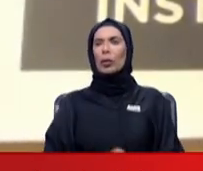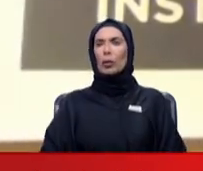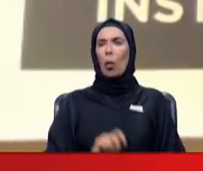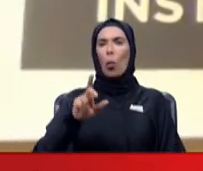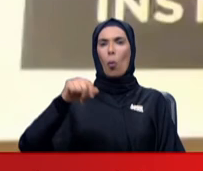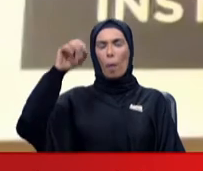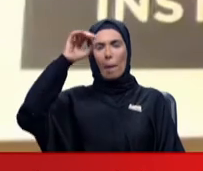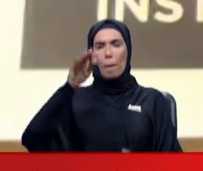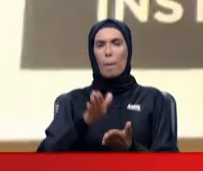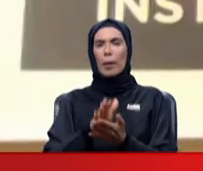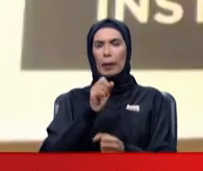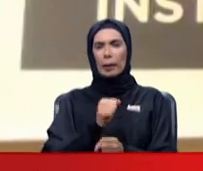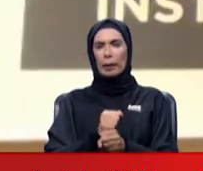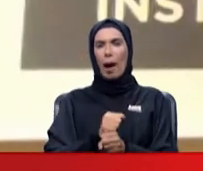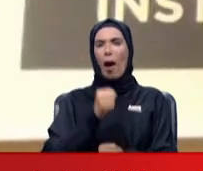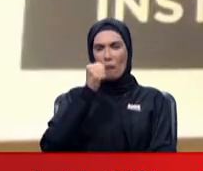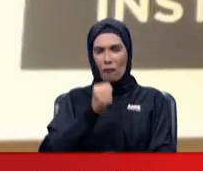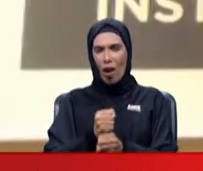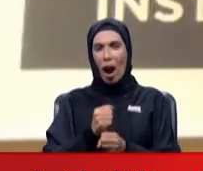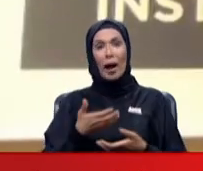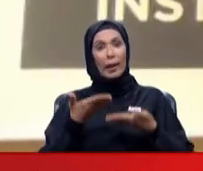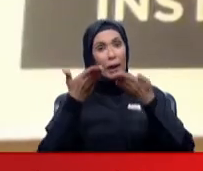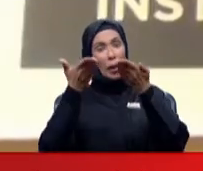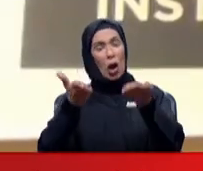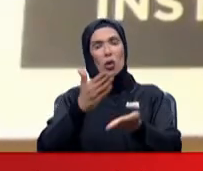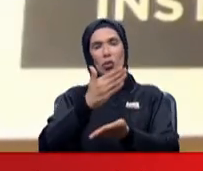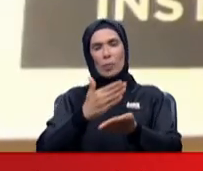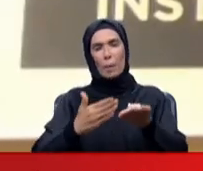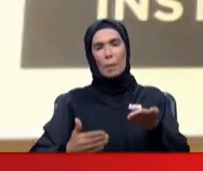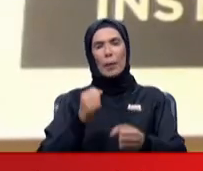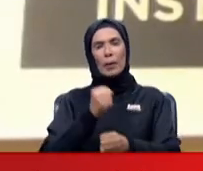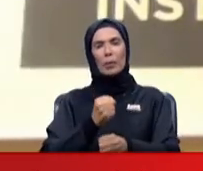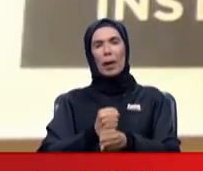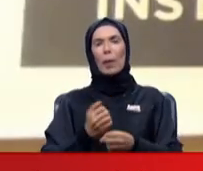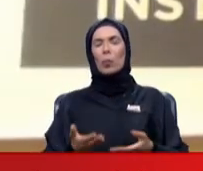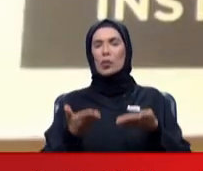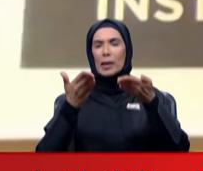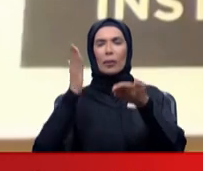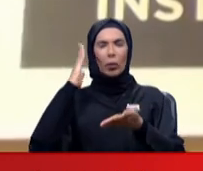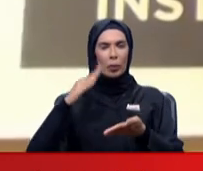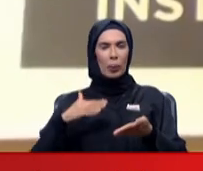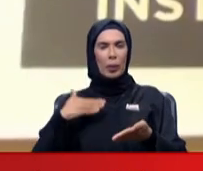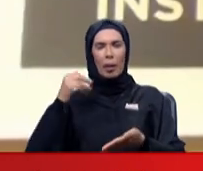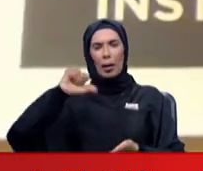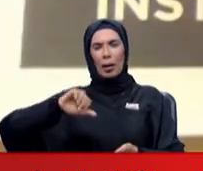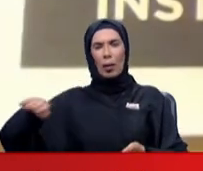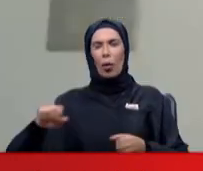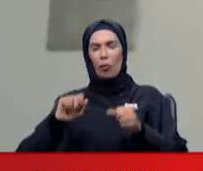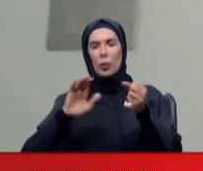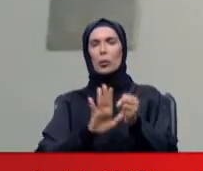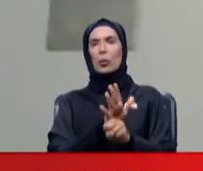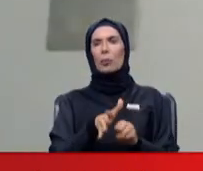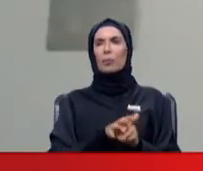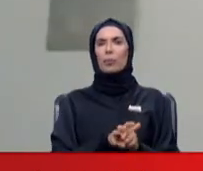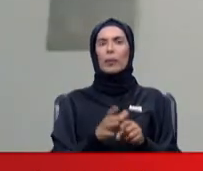الداخلية في تطبيق فاعل الخير كجزء من الجهود الإنسانية لمساعدة النساء المتضررات من وباء كورونا.